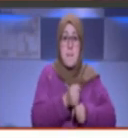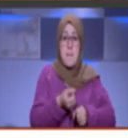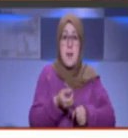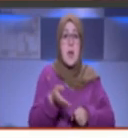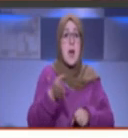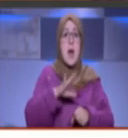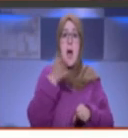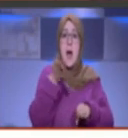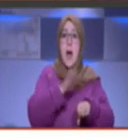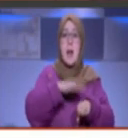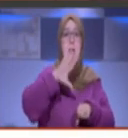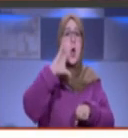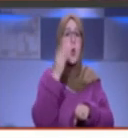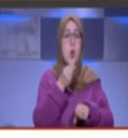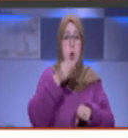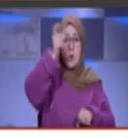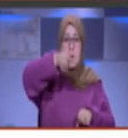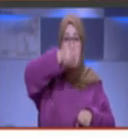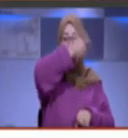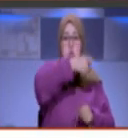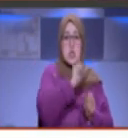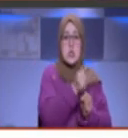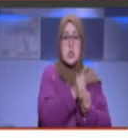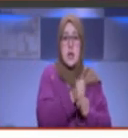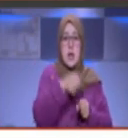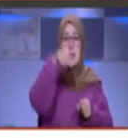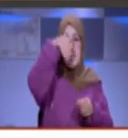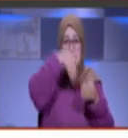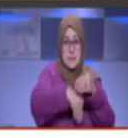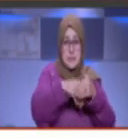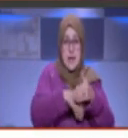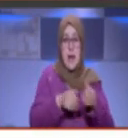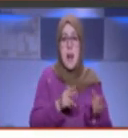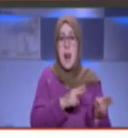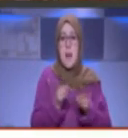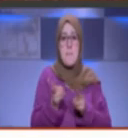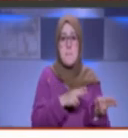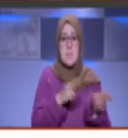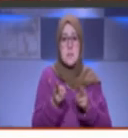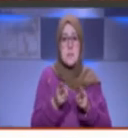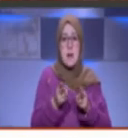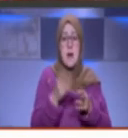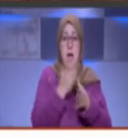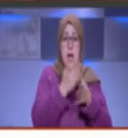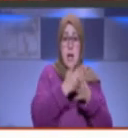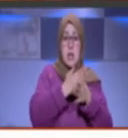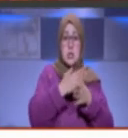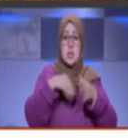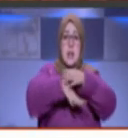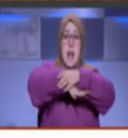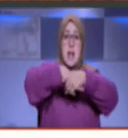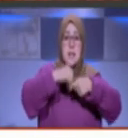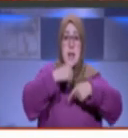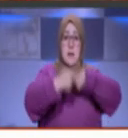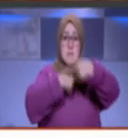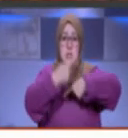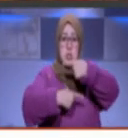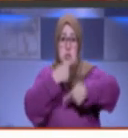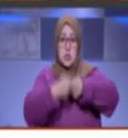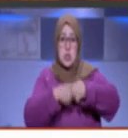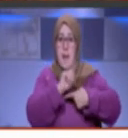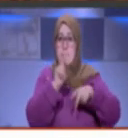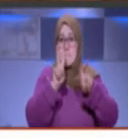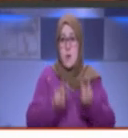هنا للمشاركة في دفع عجلة الإنتاج في البلاد وكسب رزقهم جعلهم يختارون المشاركة في هذه